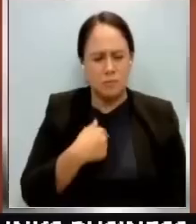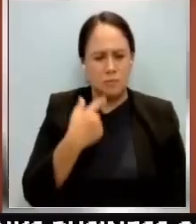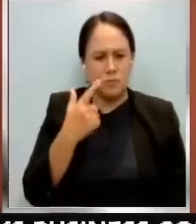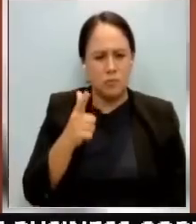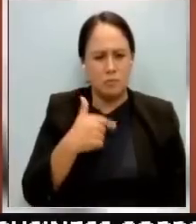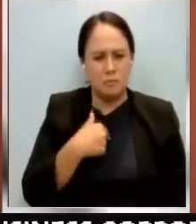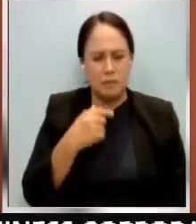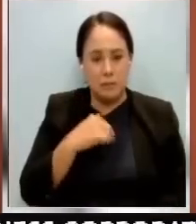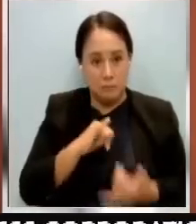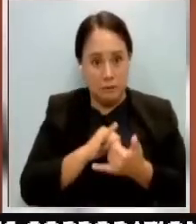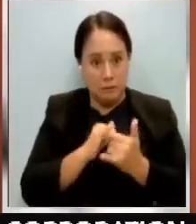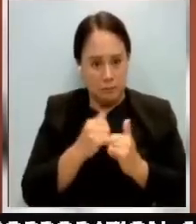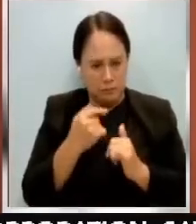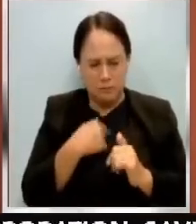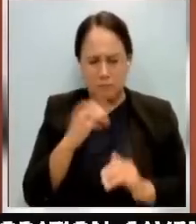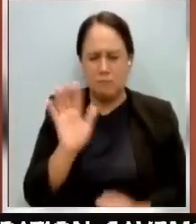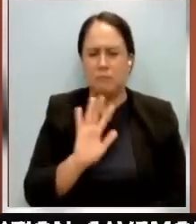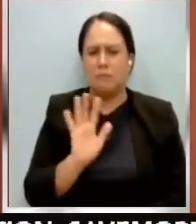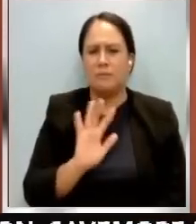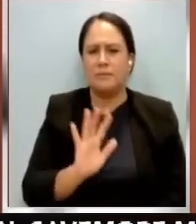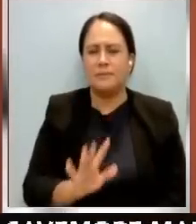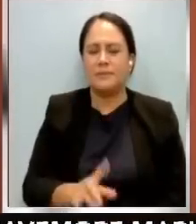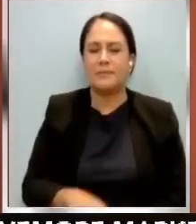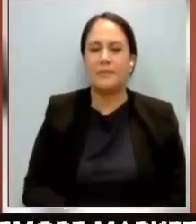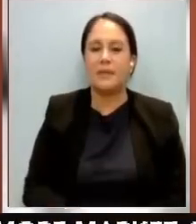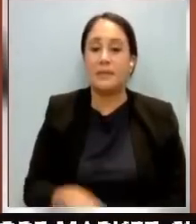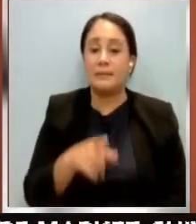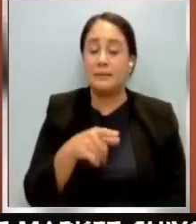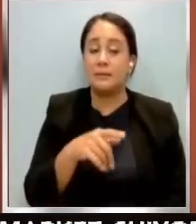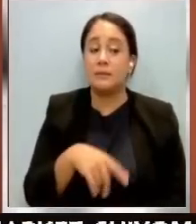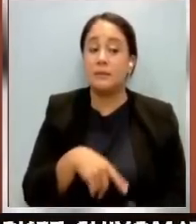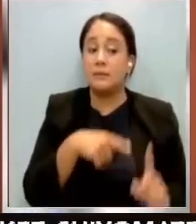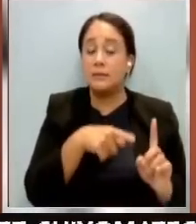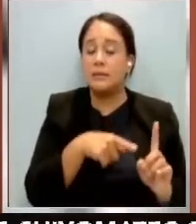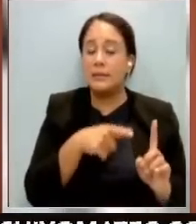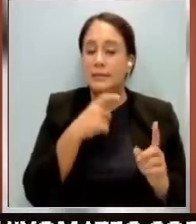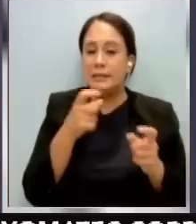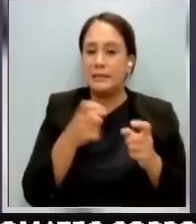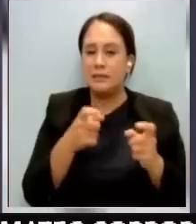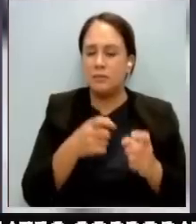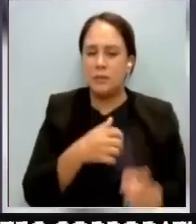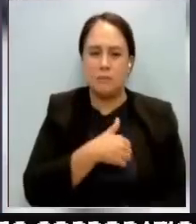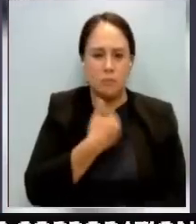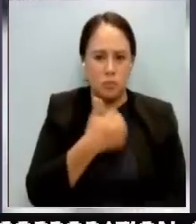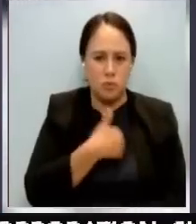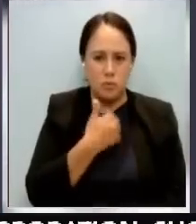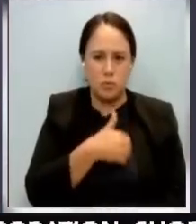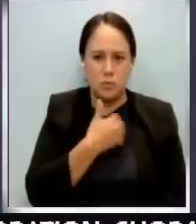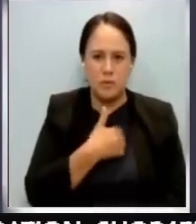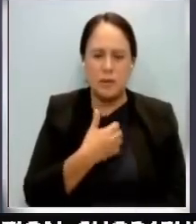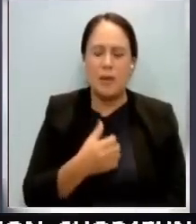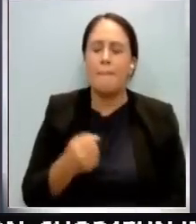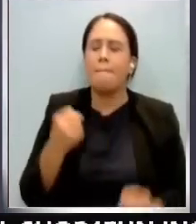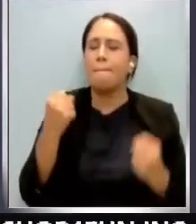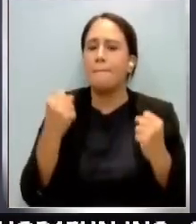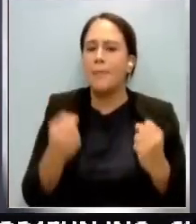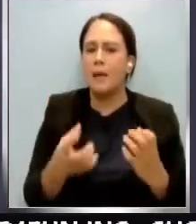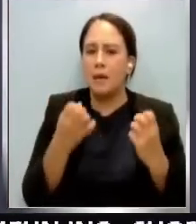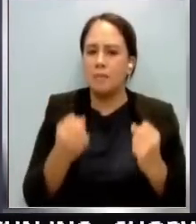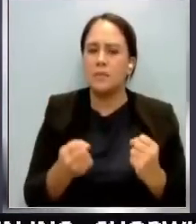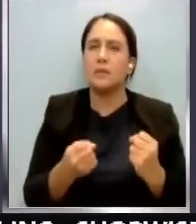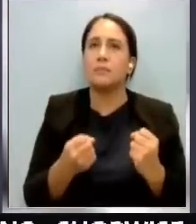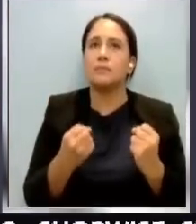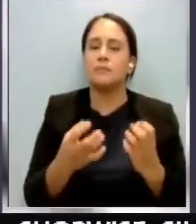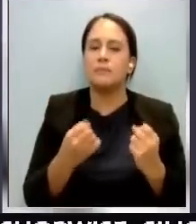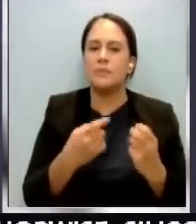kanya. Hindi na rin napigilan ni Pok Wang na maging emosyonal. Marami ako mga red flags